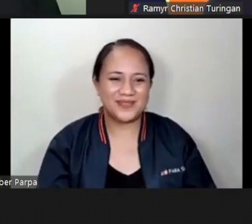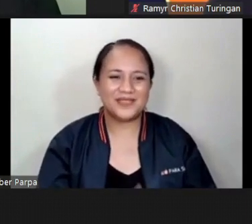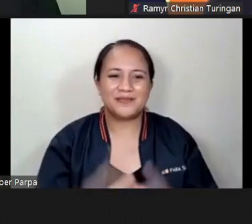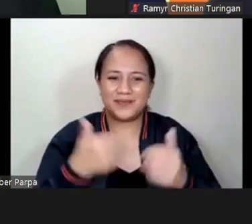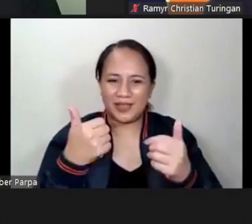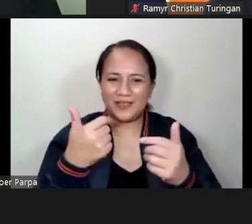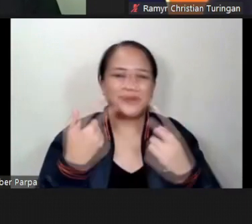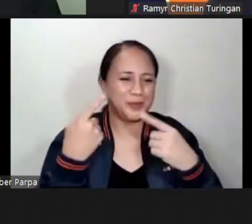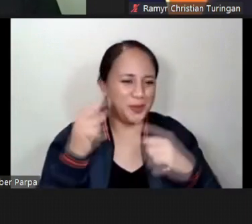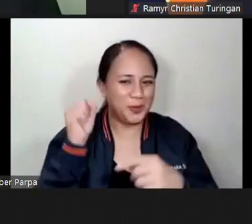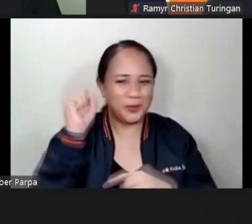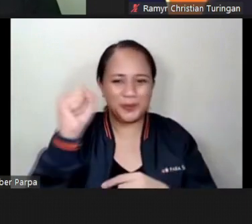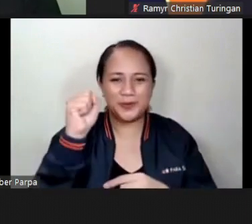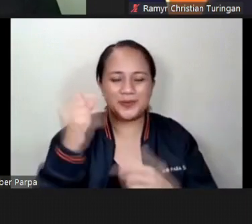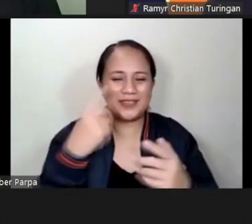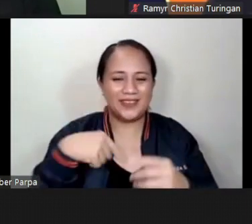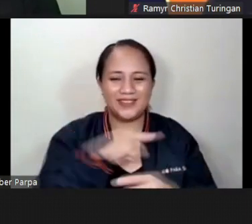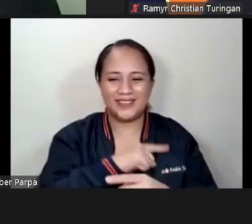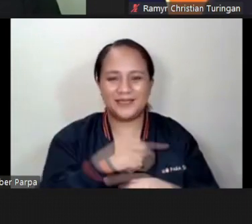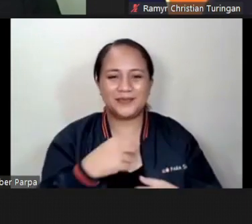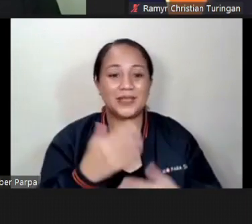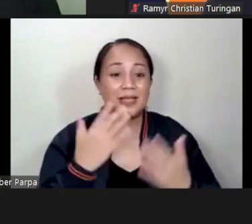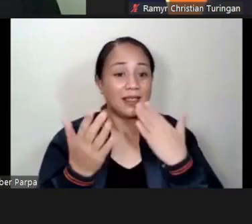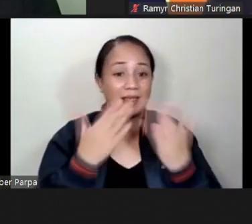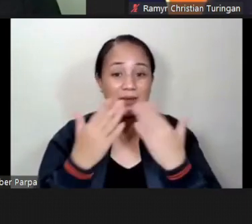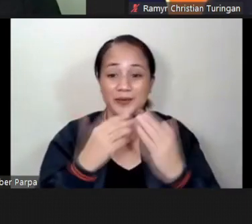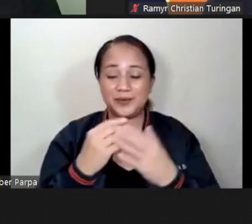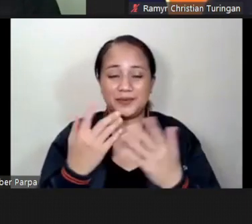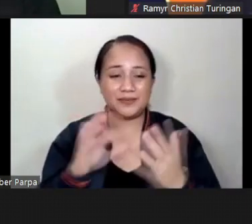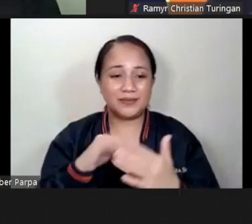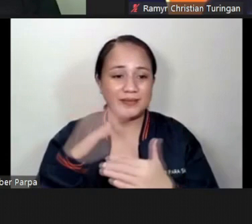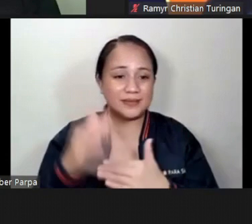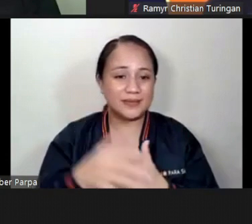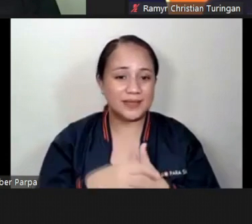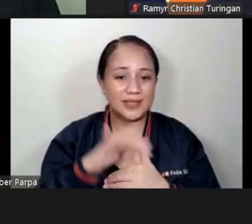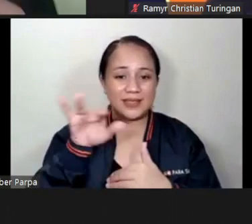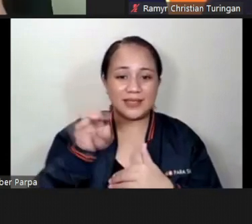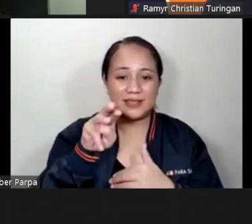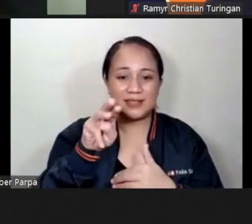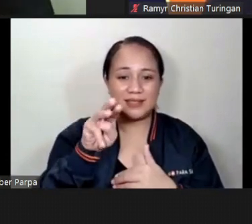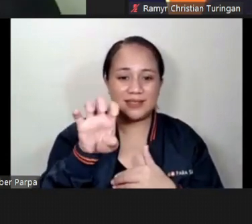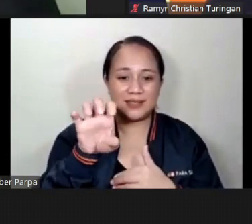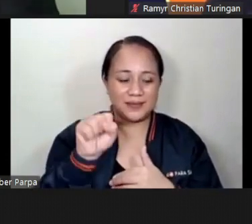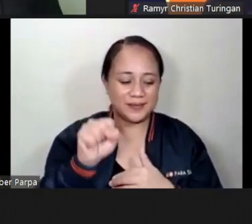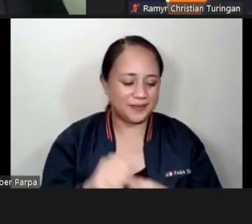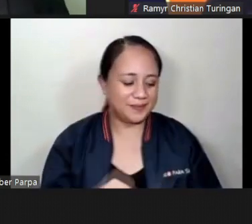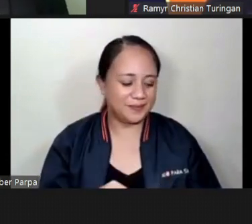Gora tayong lahat. Thank you so much, Charisse. Now, James.